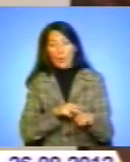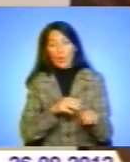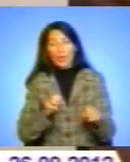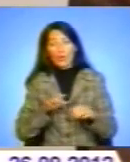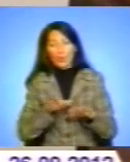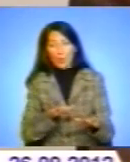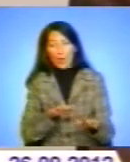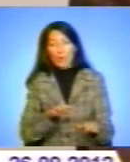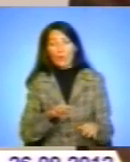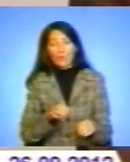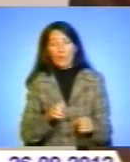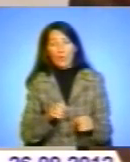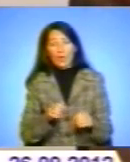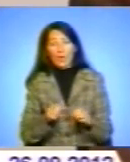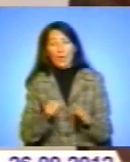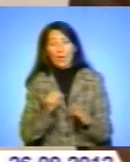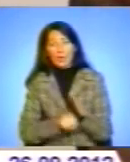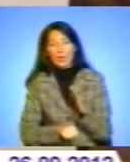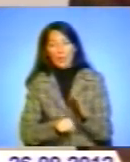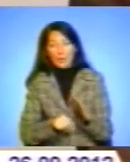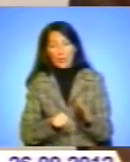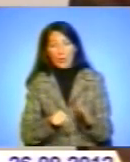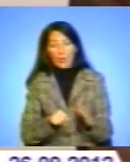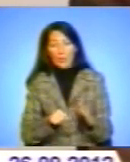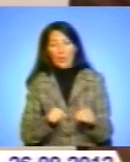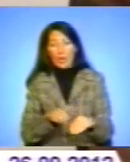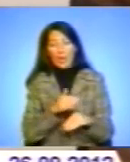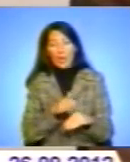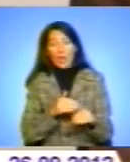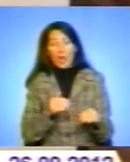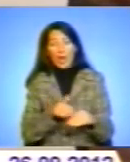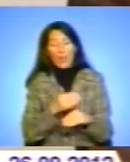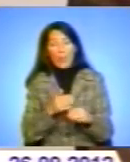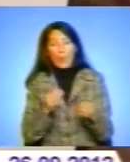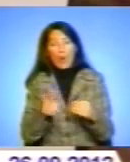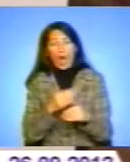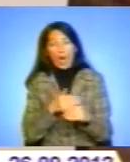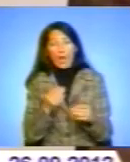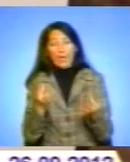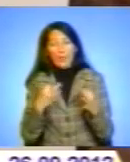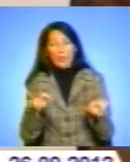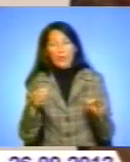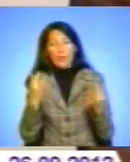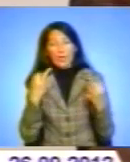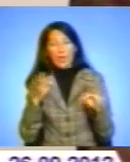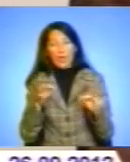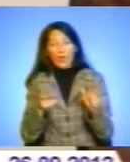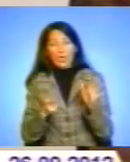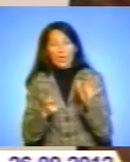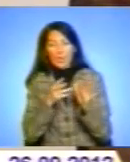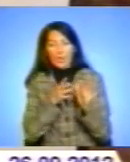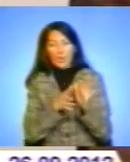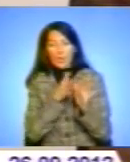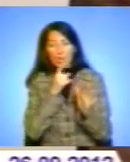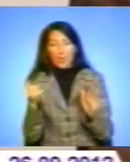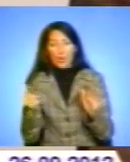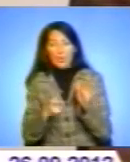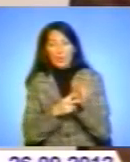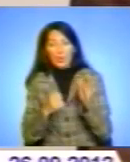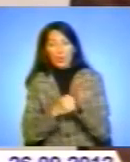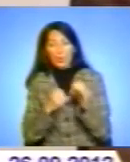вбивства, санкція якої передбачає покарання у вигляді позбавлення волі строком від 7 до 15 років. На даний